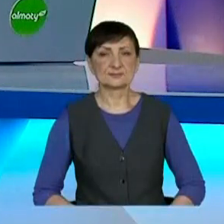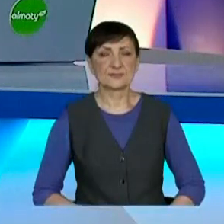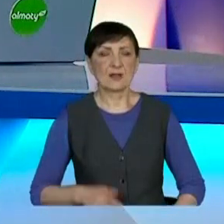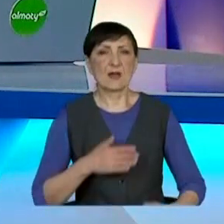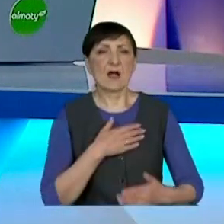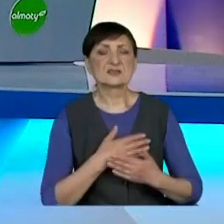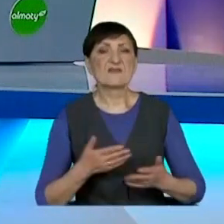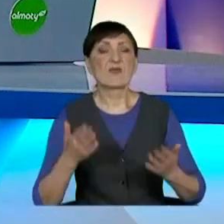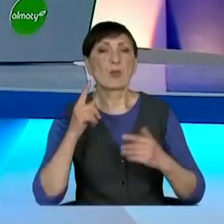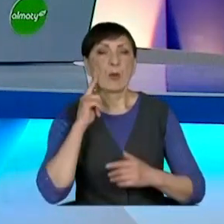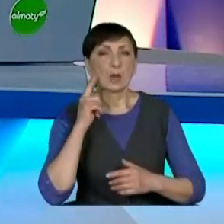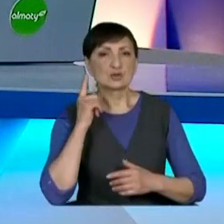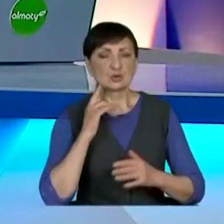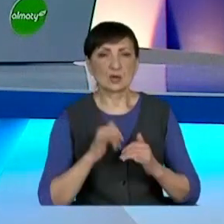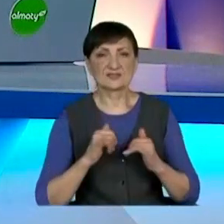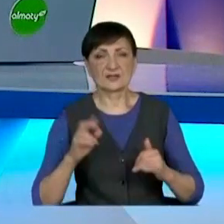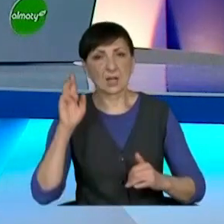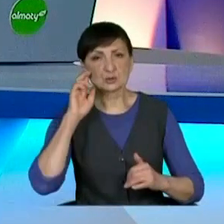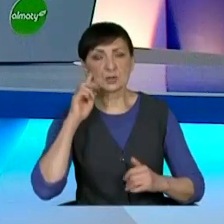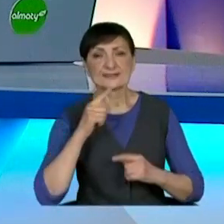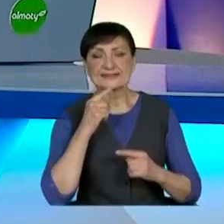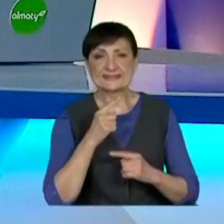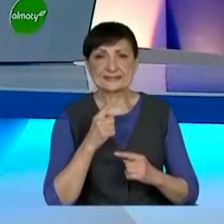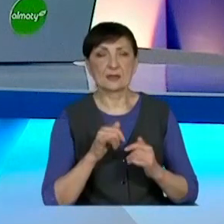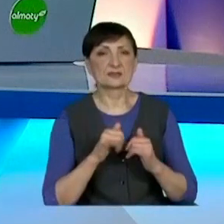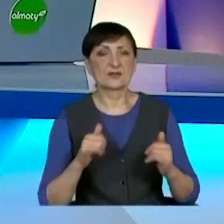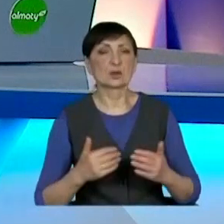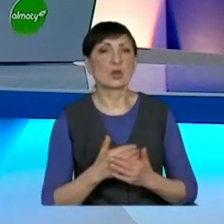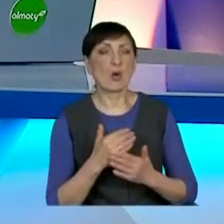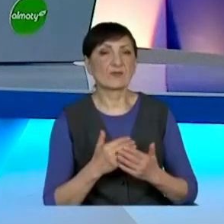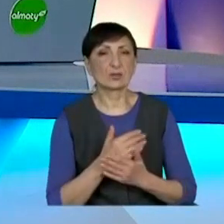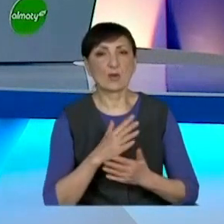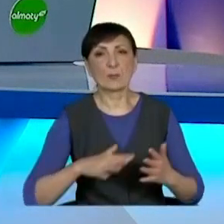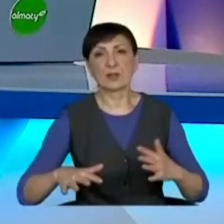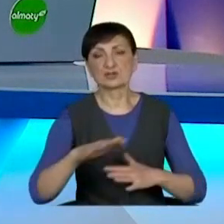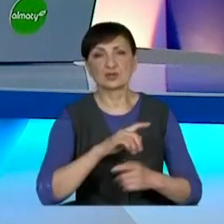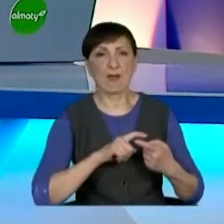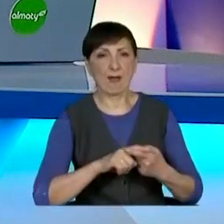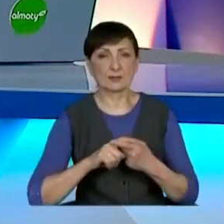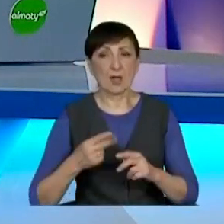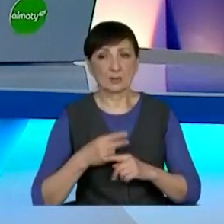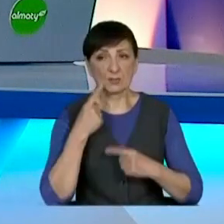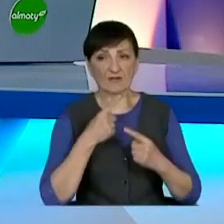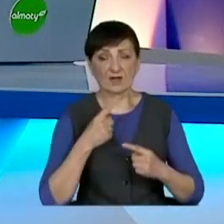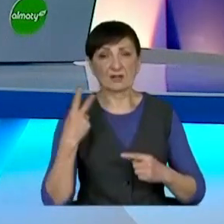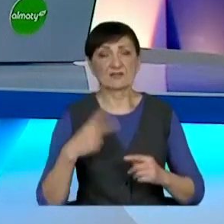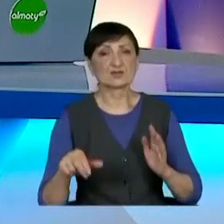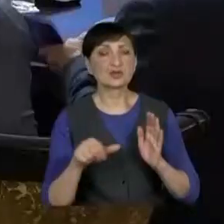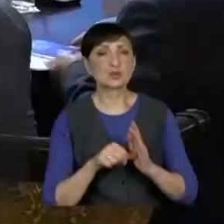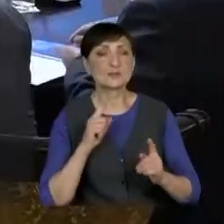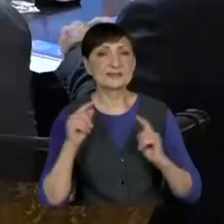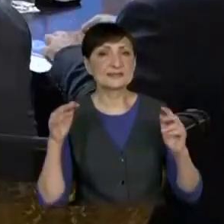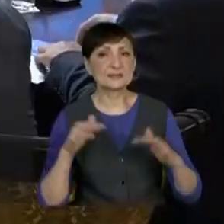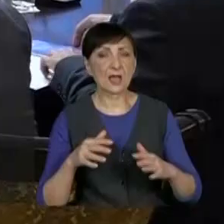Активно вовлекать молодежь, развивать государственный язык и создавать новые коммуникационные площадки. Об этом говорили сегодня на 26-м